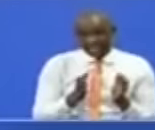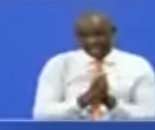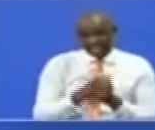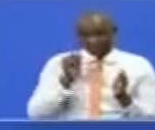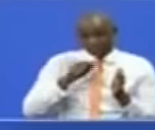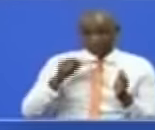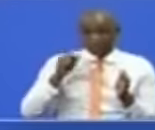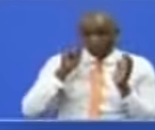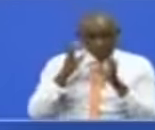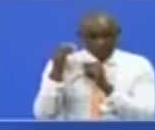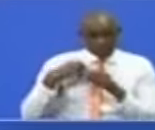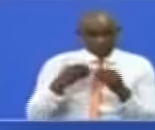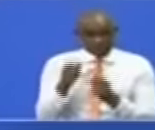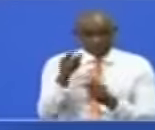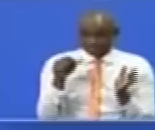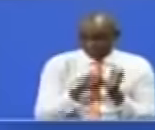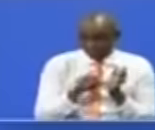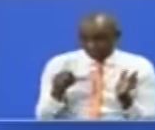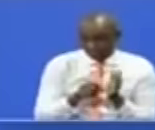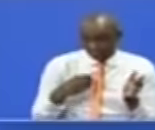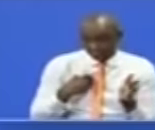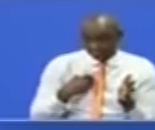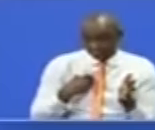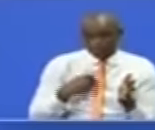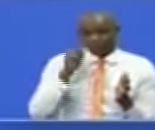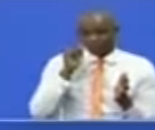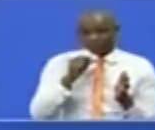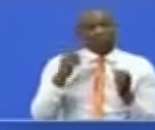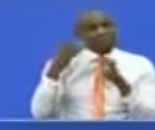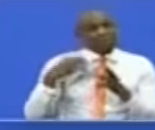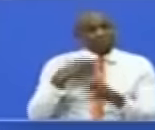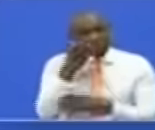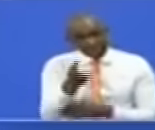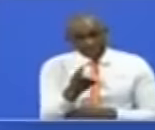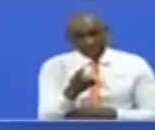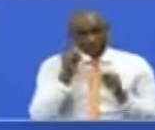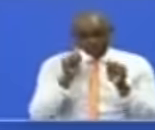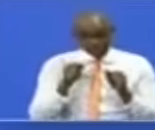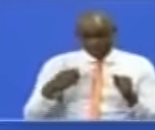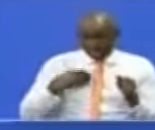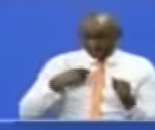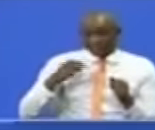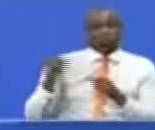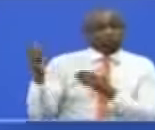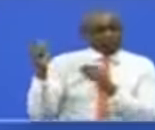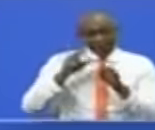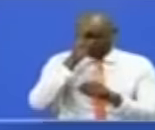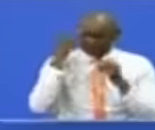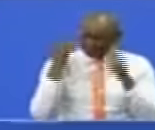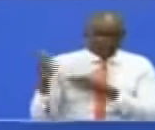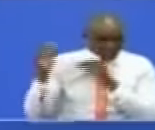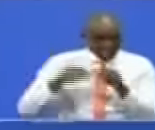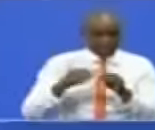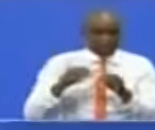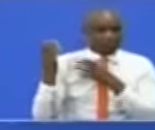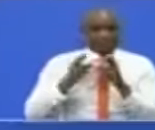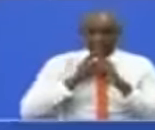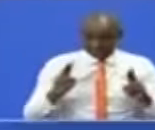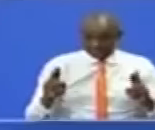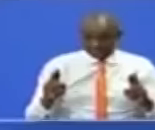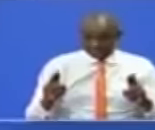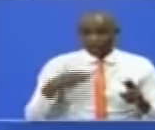suluhu itapatikana, kwa sababu bado kuna vikosi zaidi, maafisa zaidi ambao watapelekwa katika maeneo hayo kujaribu kutuliza hali ya utulivu.